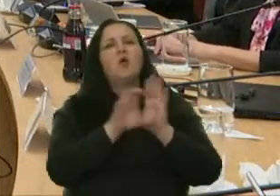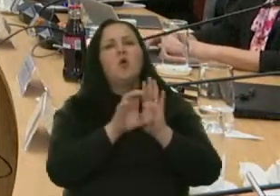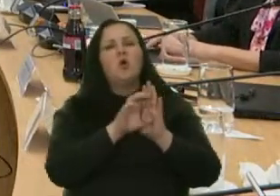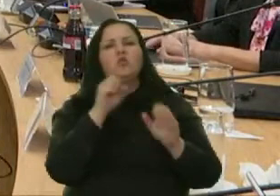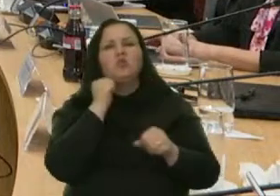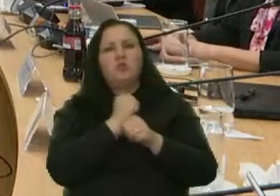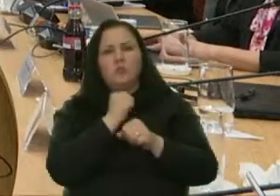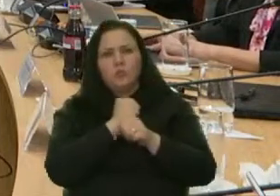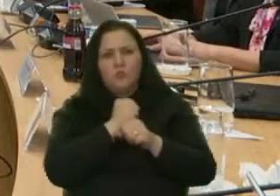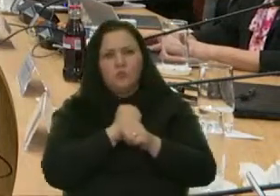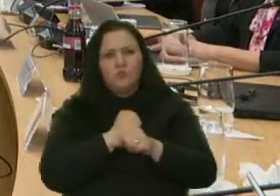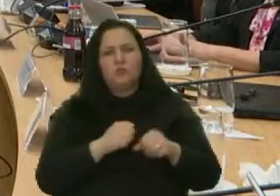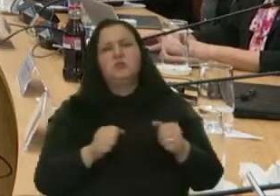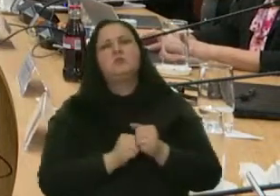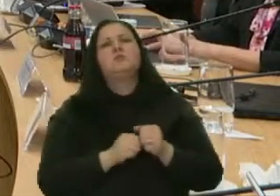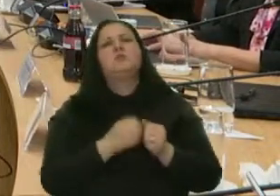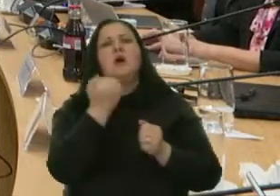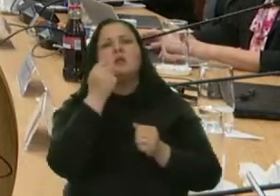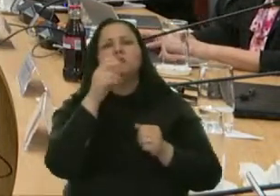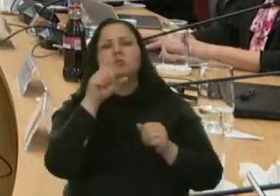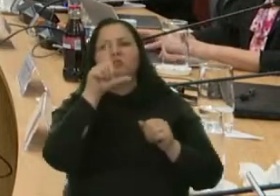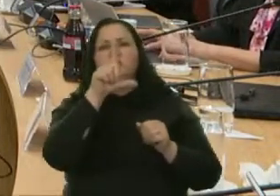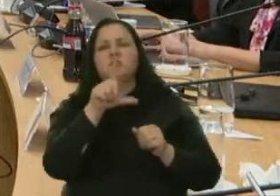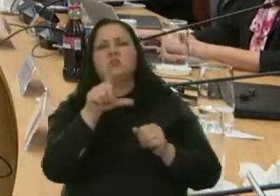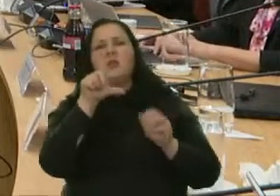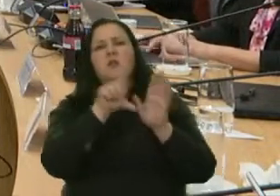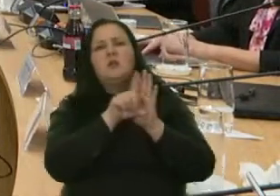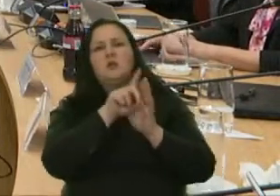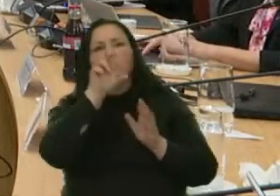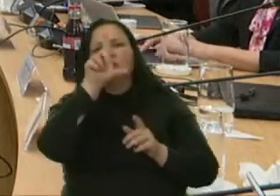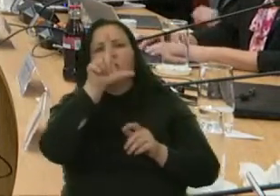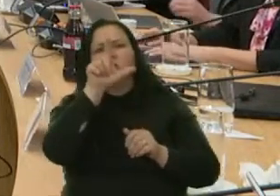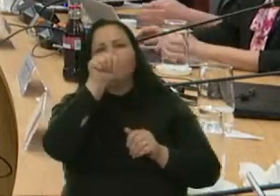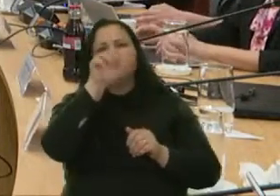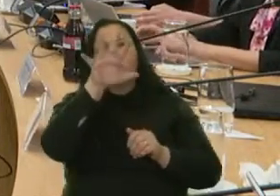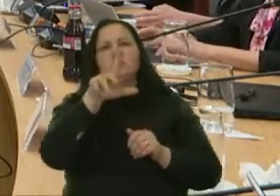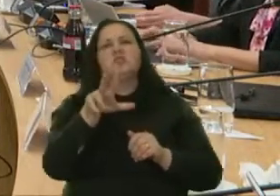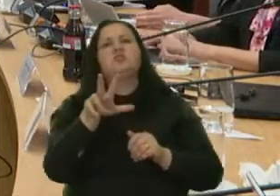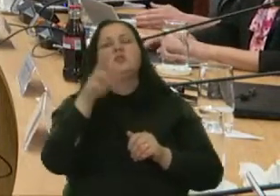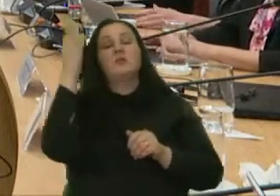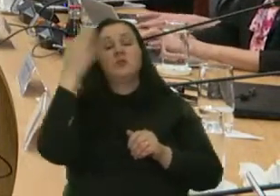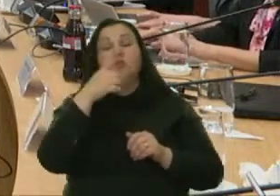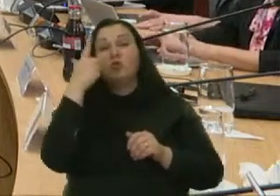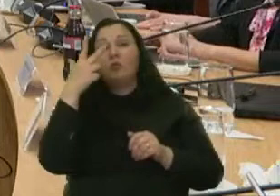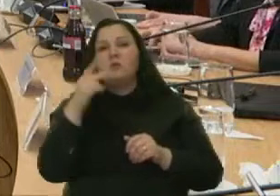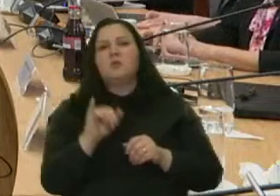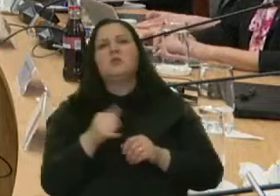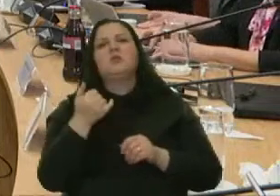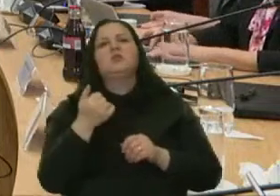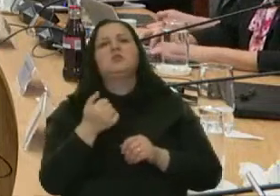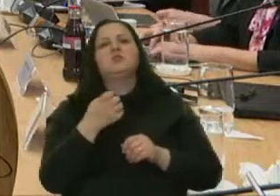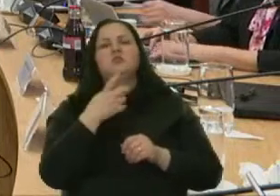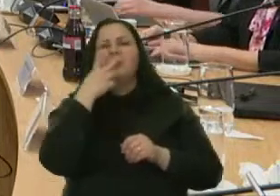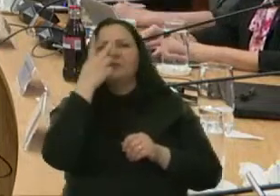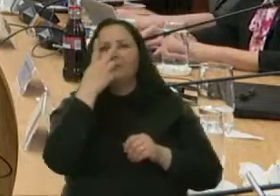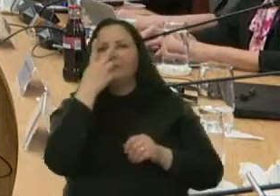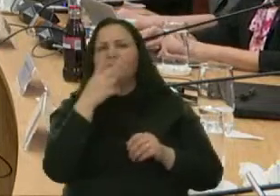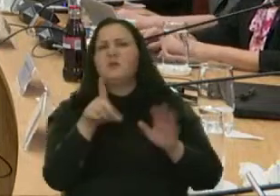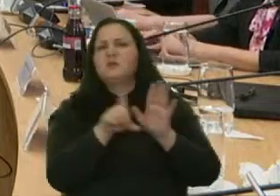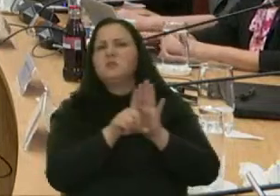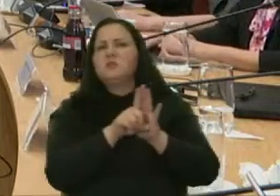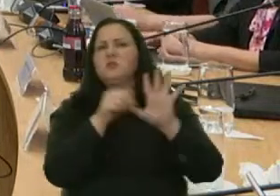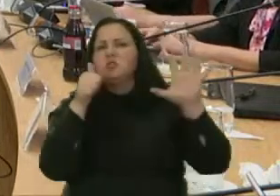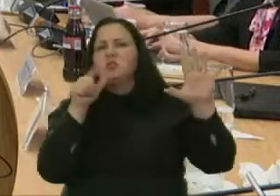173 174 legea 153 pe2 și totodată ținând cont de prevederile legii